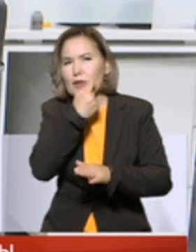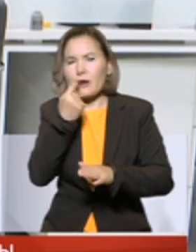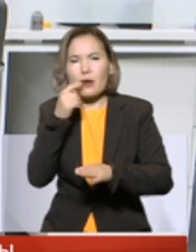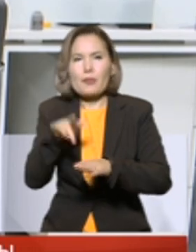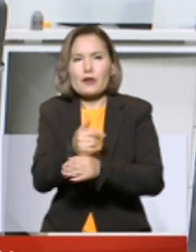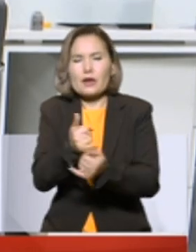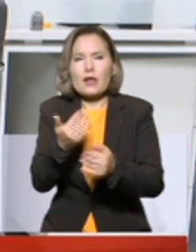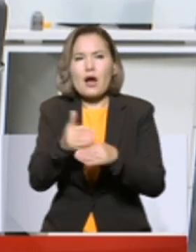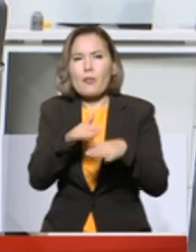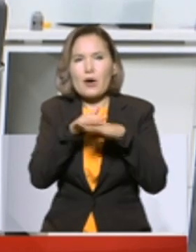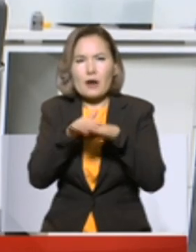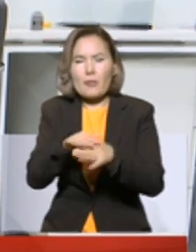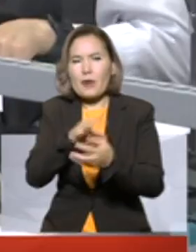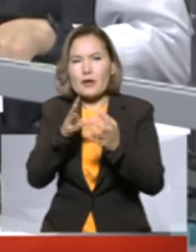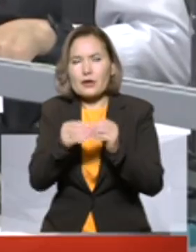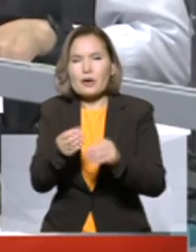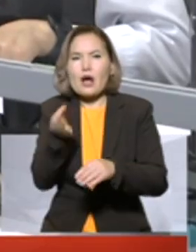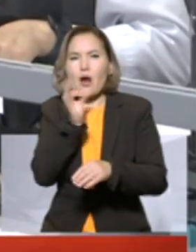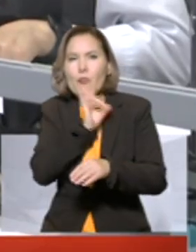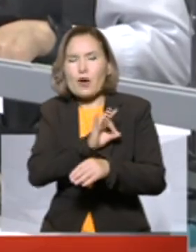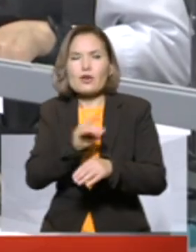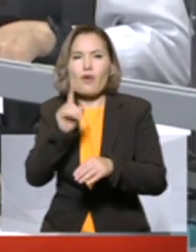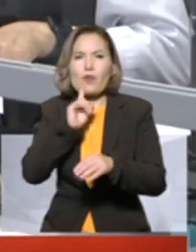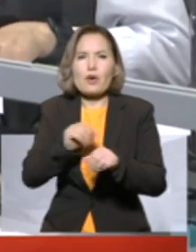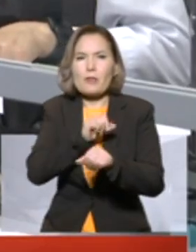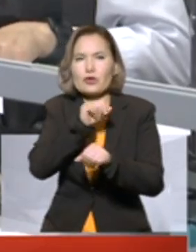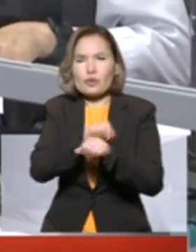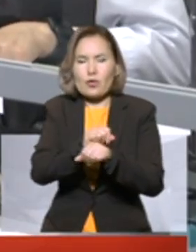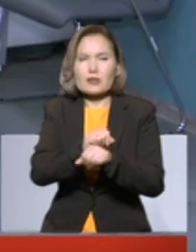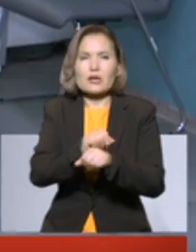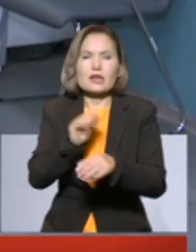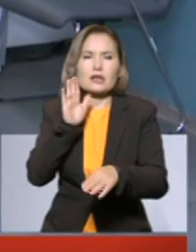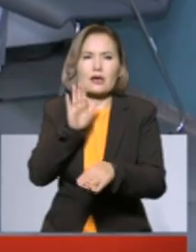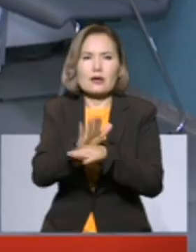қызметке бөлінген қаражатты пайдалануды уақытша тоқтатуды жоспарлап отыр.